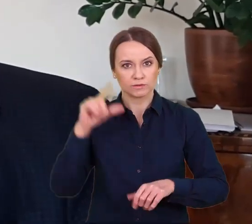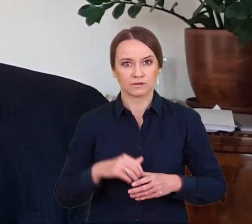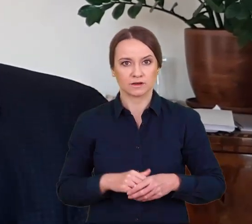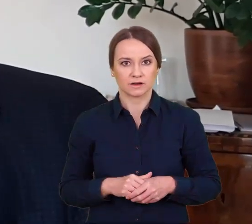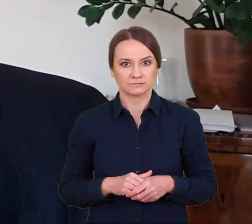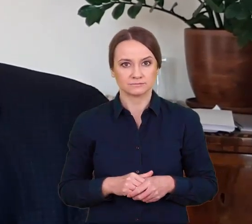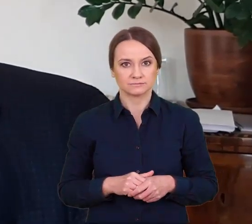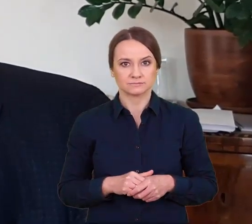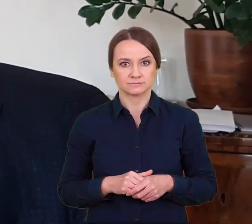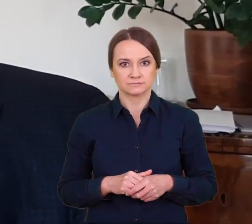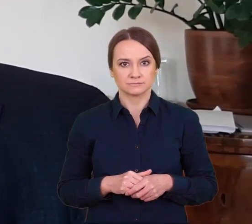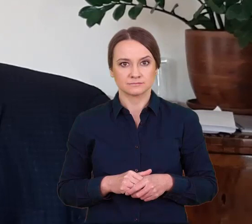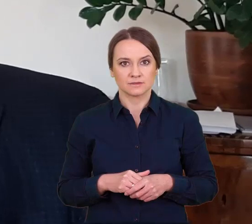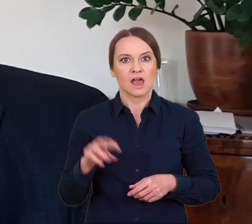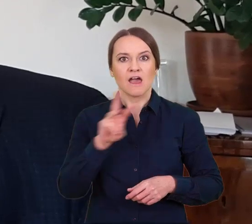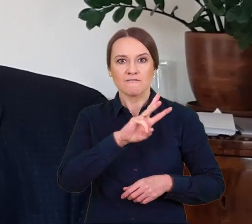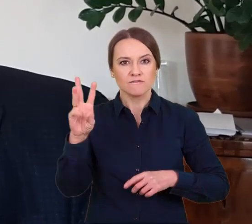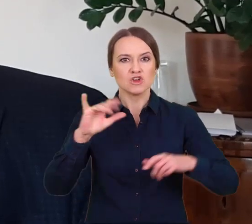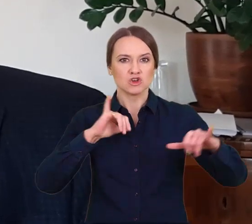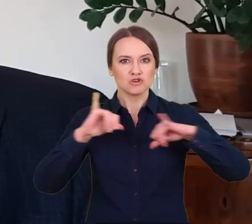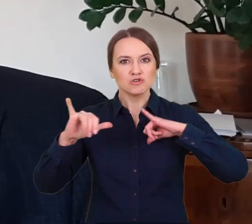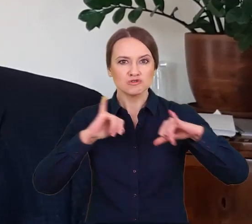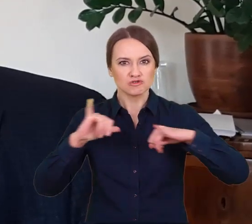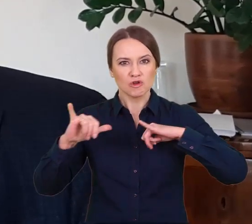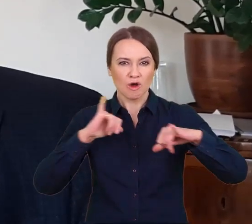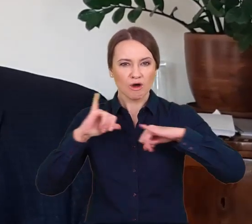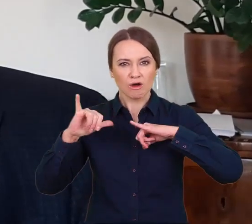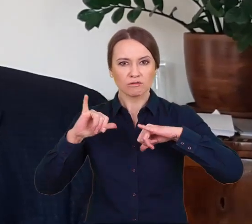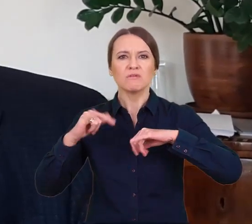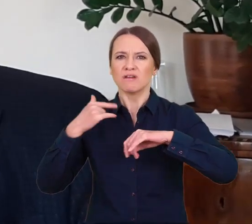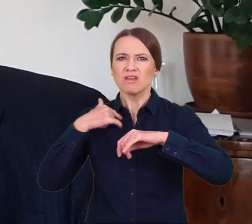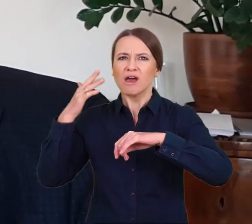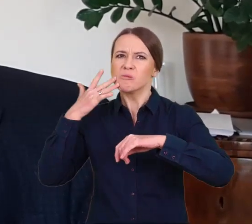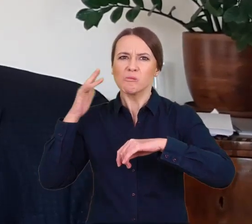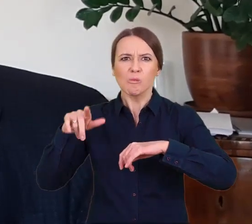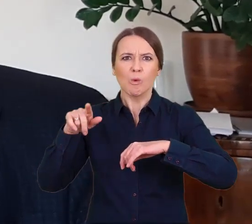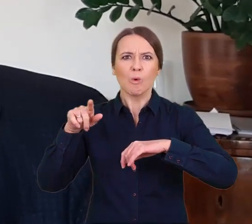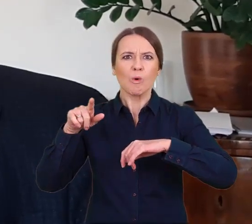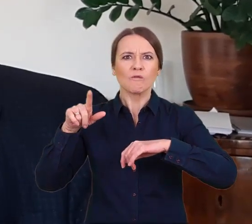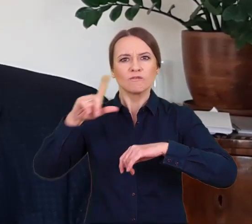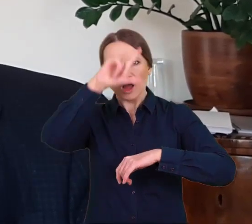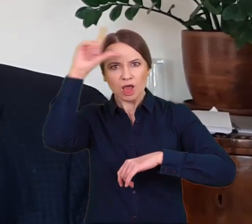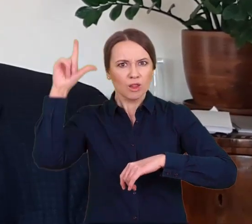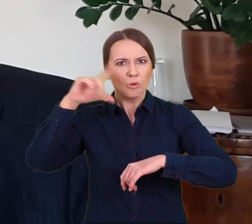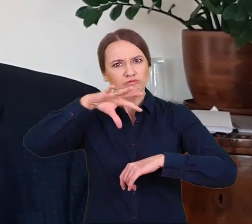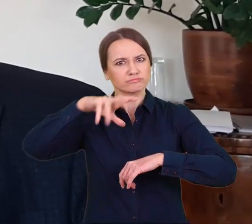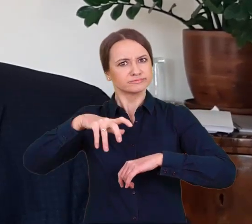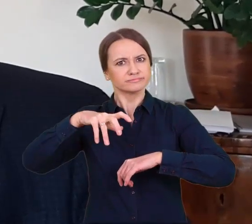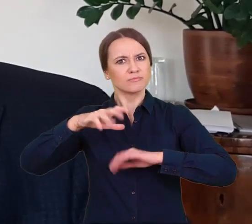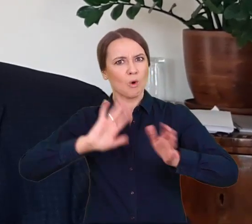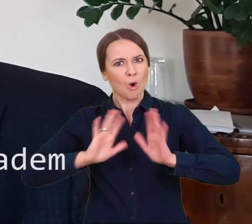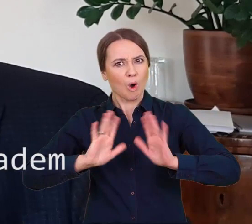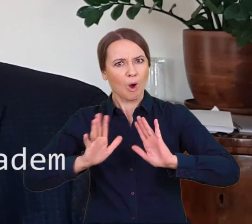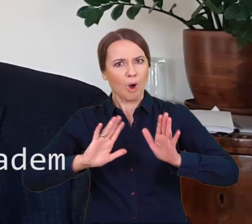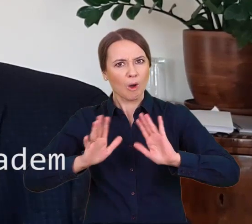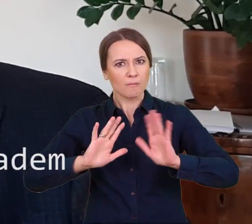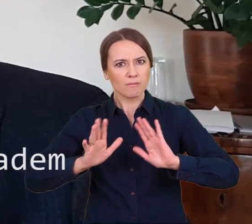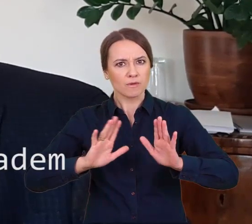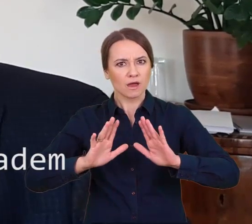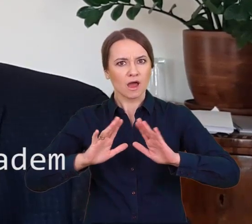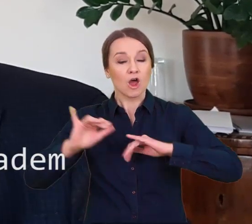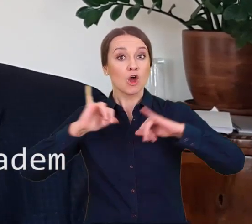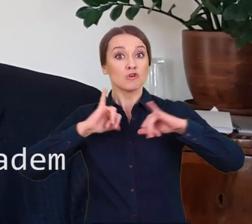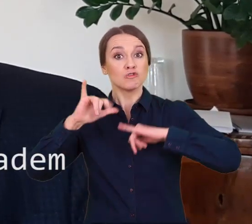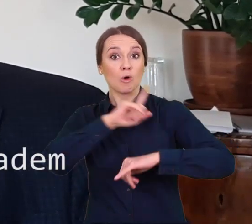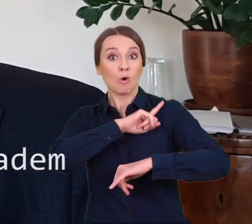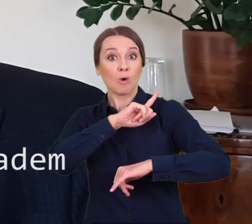cień w mówię w którym ludzi paść poruszony i zwierzchności